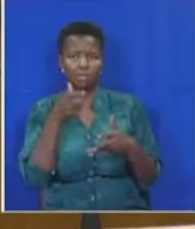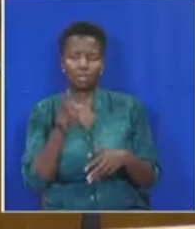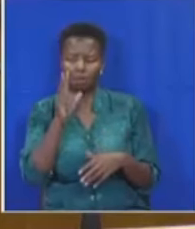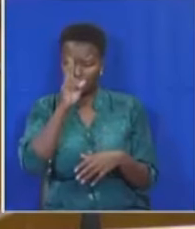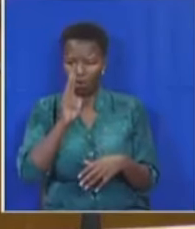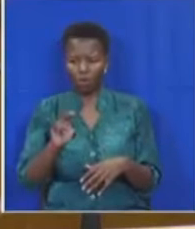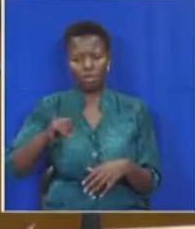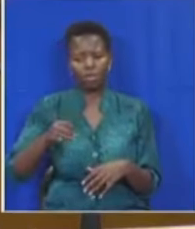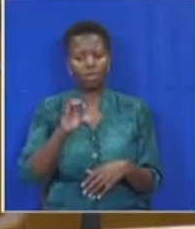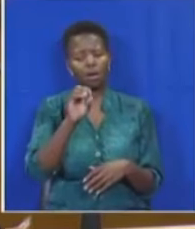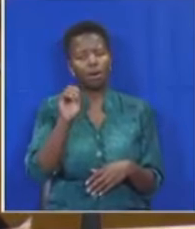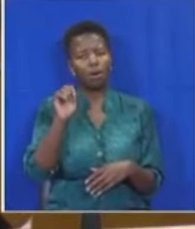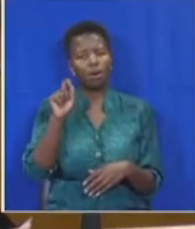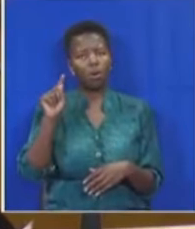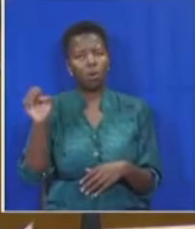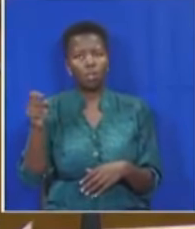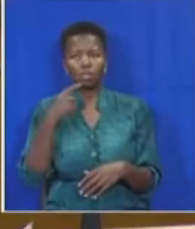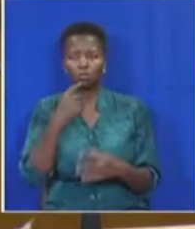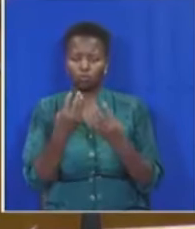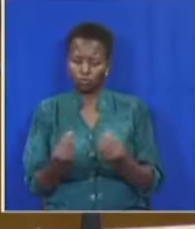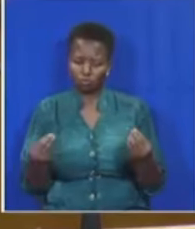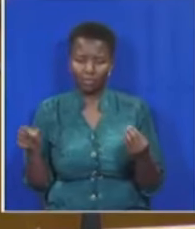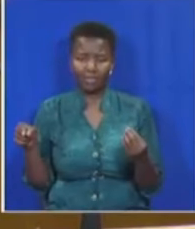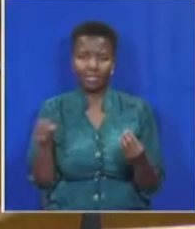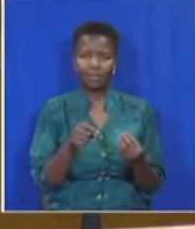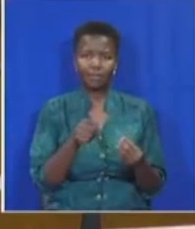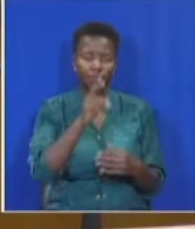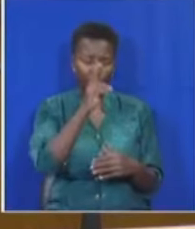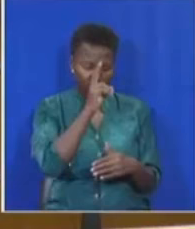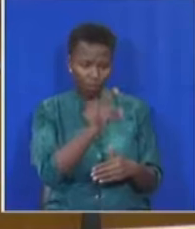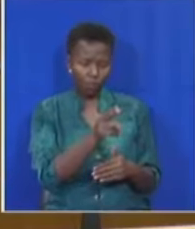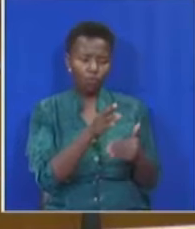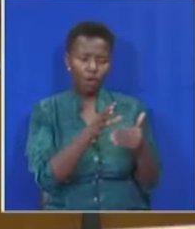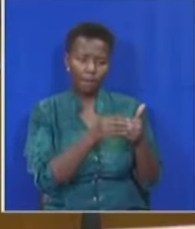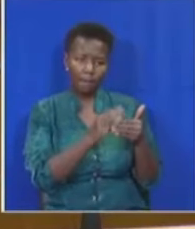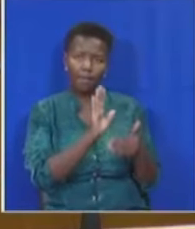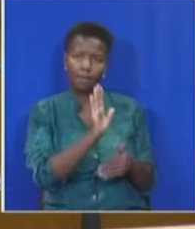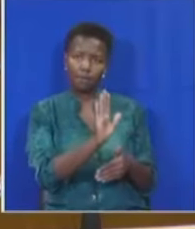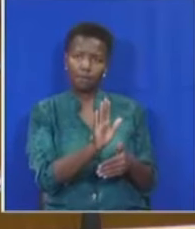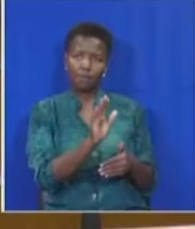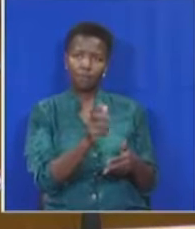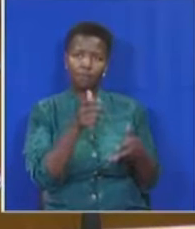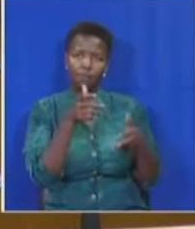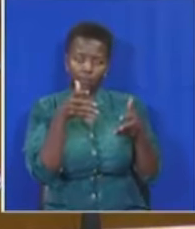ngabantwana lungu elihloniphekileyo mandikunika imbilini yam ndithi